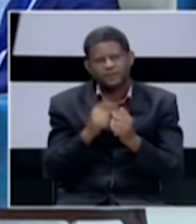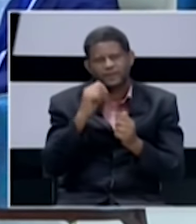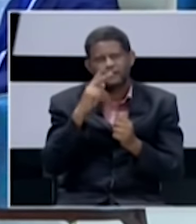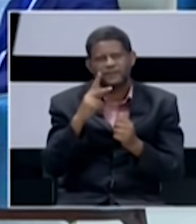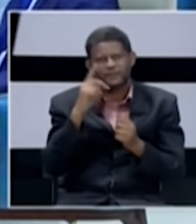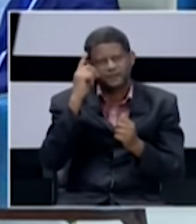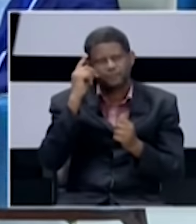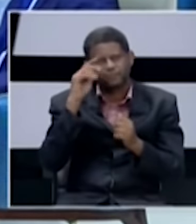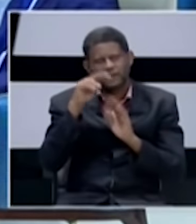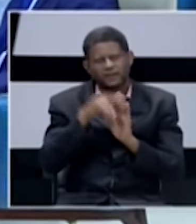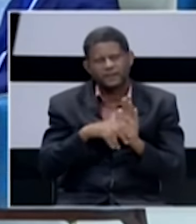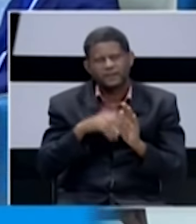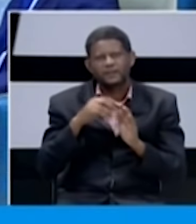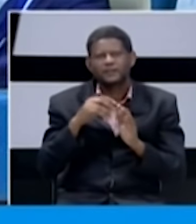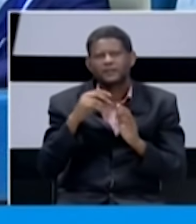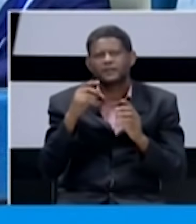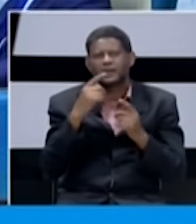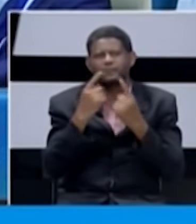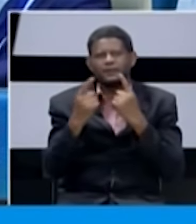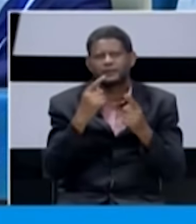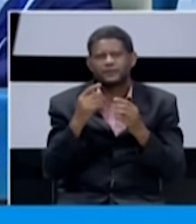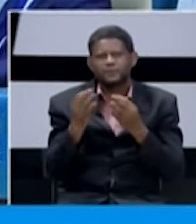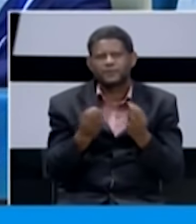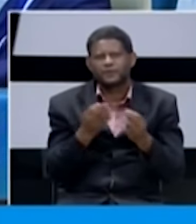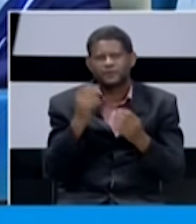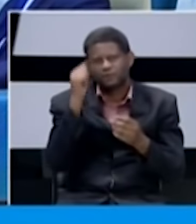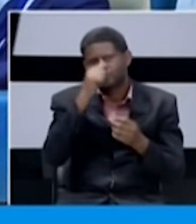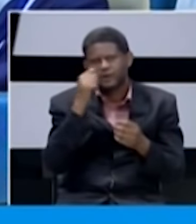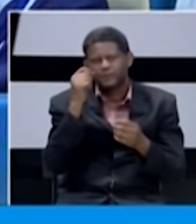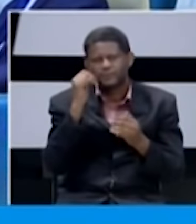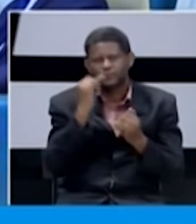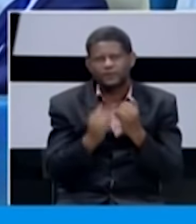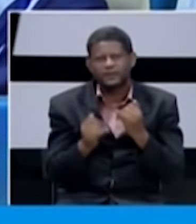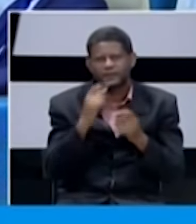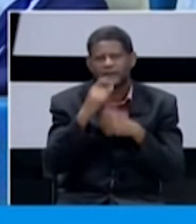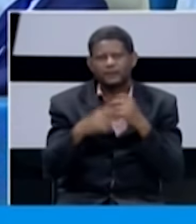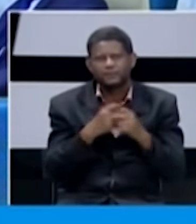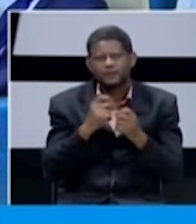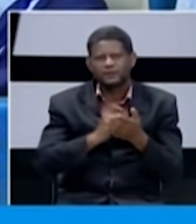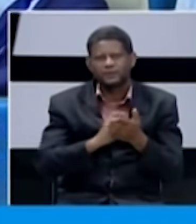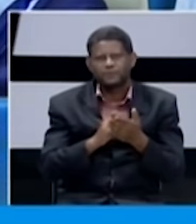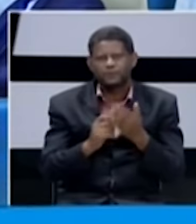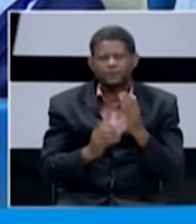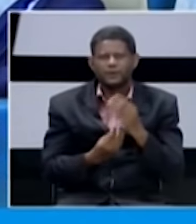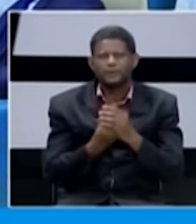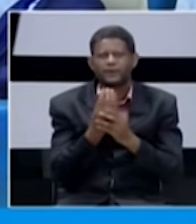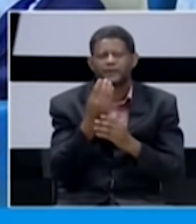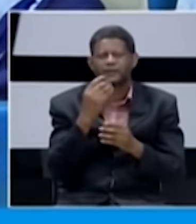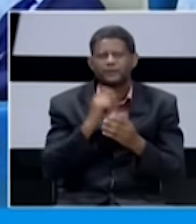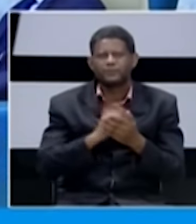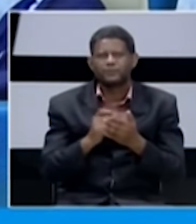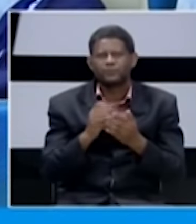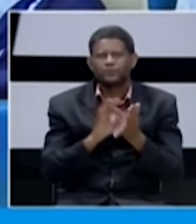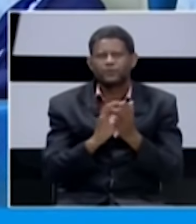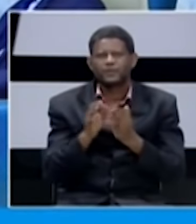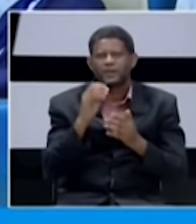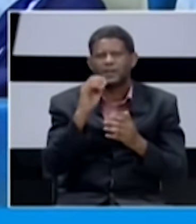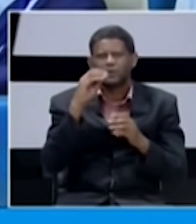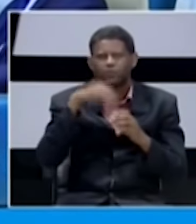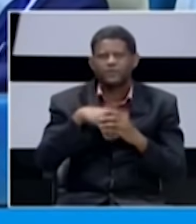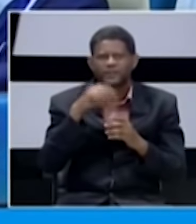ቃል ምሕተት ከም ዝገለጽዎ ኢትዮጵያ ኣብቲ ዝተዛዘመ ዓመት ተመዝግቦ ዕብየት ተባሂሉ ዝተጠቐሰ ኣሃዝ ኣብ ውሽጢ ዓሰርተታት